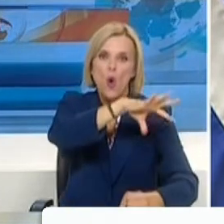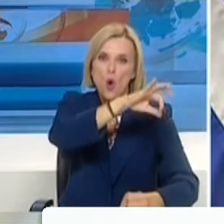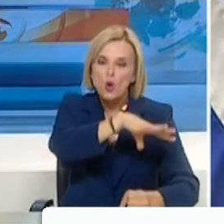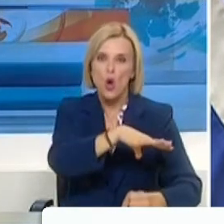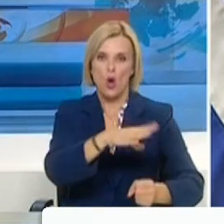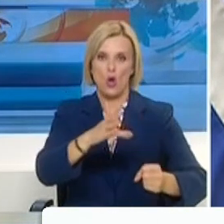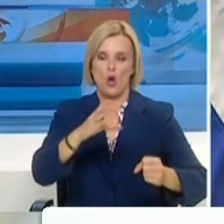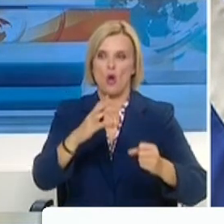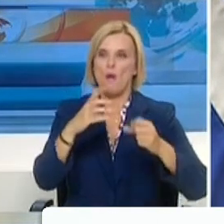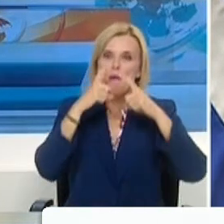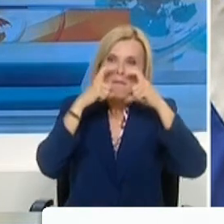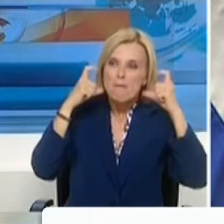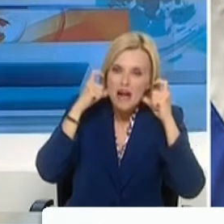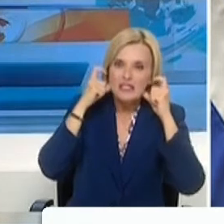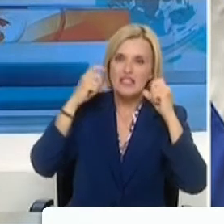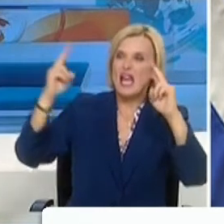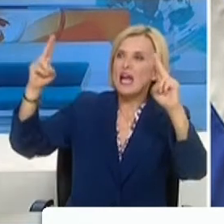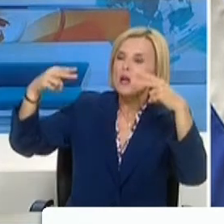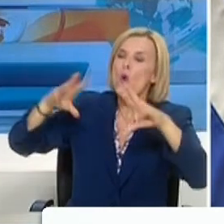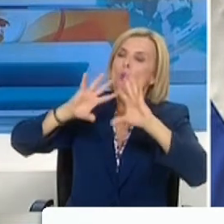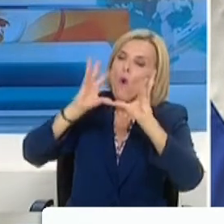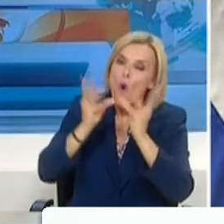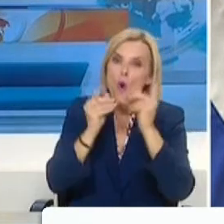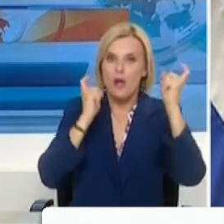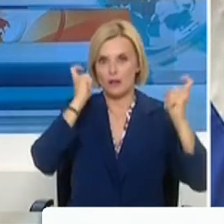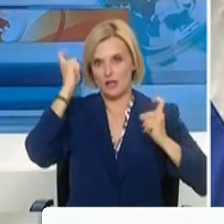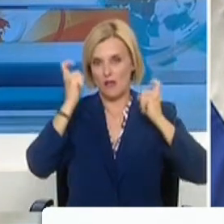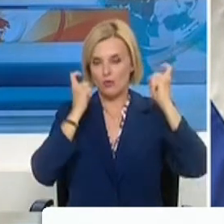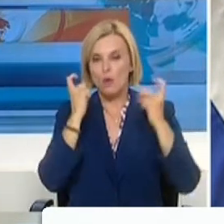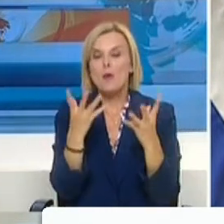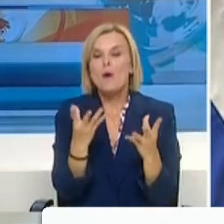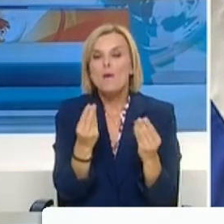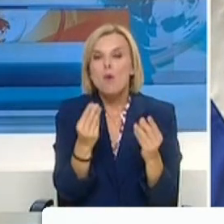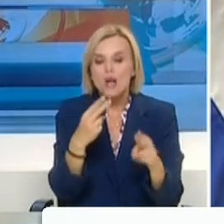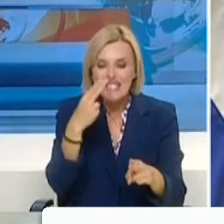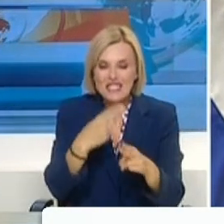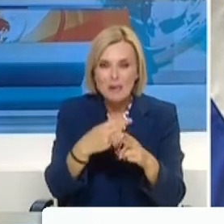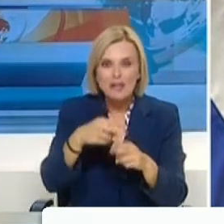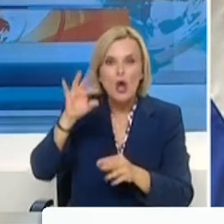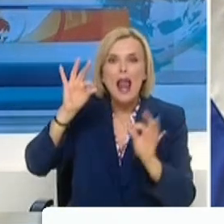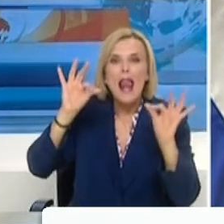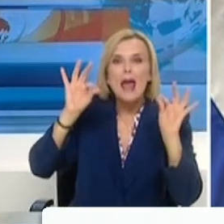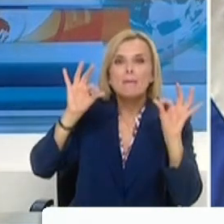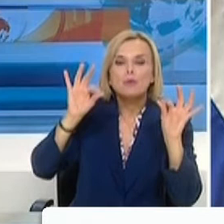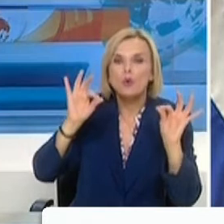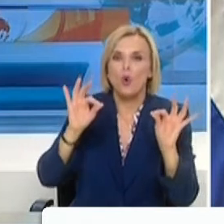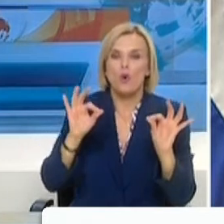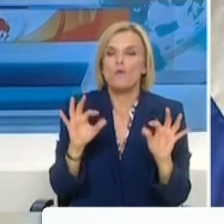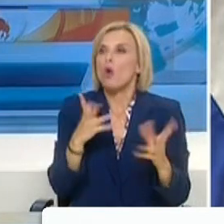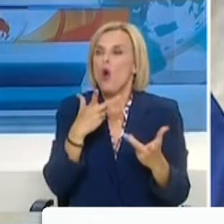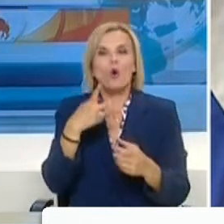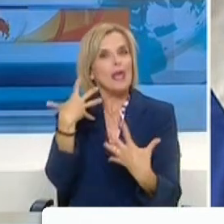για τους επαγγελματίες υγείας μέχρι τον κλιματισμό. Είναι πολύ λεπτός ο χειρισμός του ιού και μας λύνει και επιστημονικά